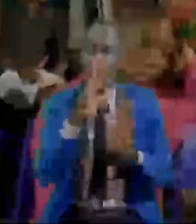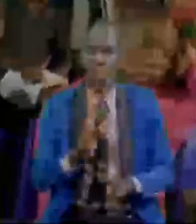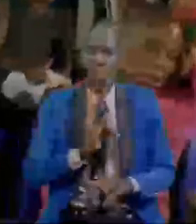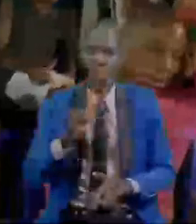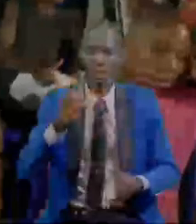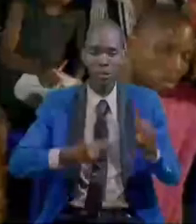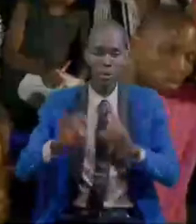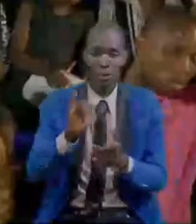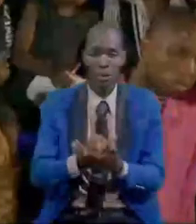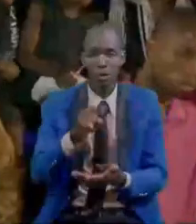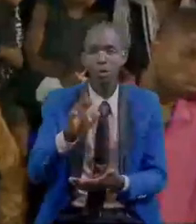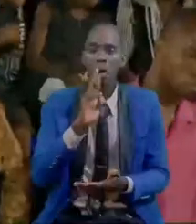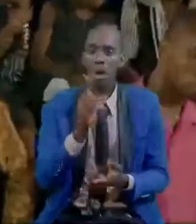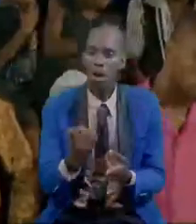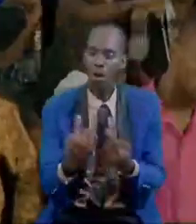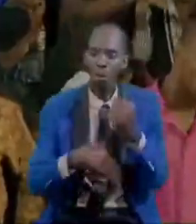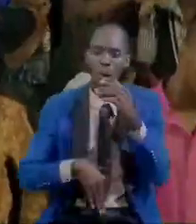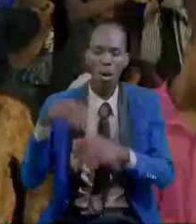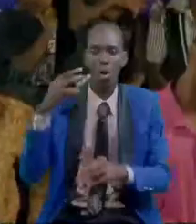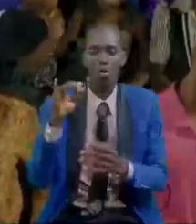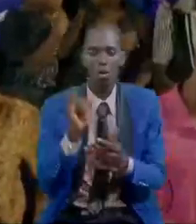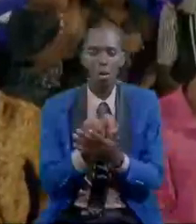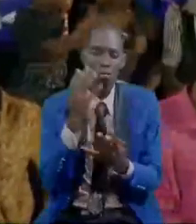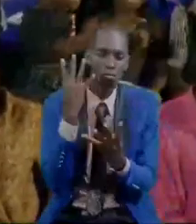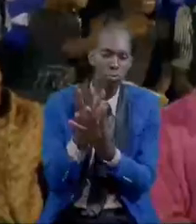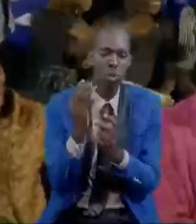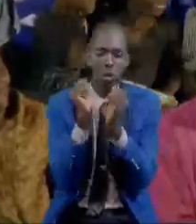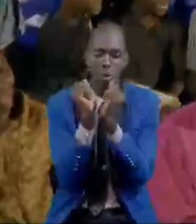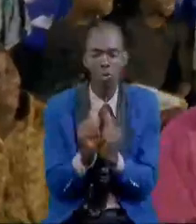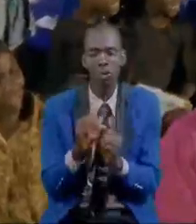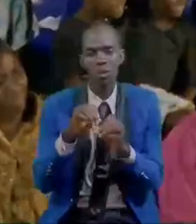cette prison. Tu vas sortir de ce lien.